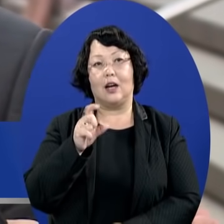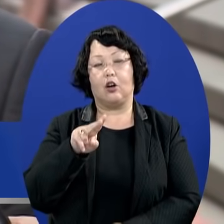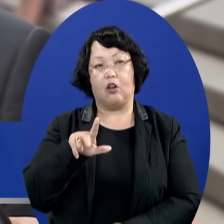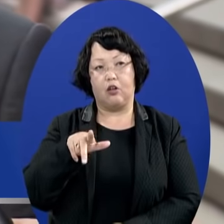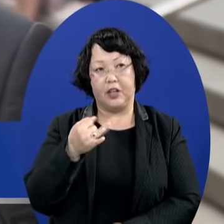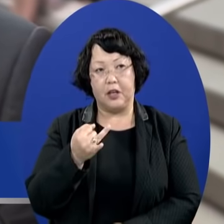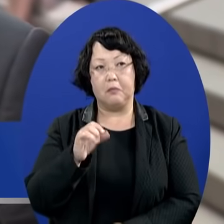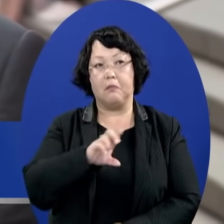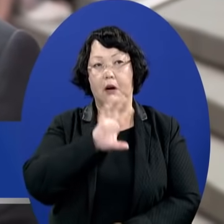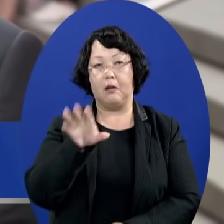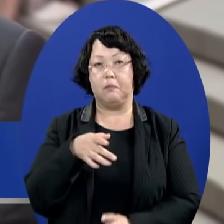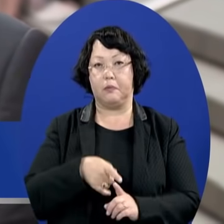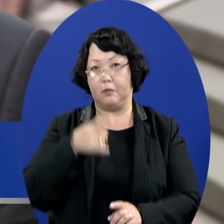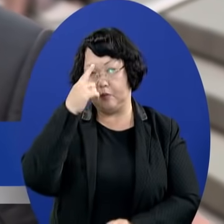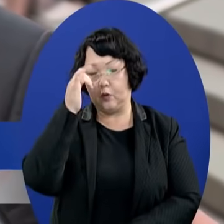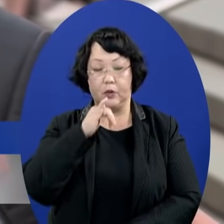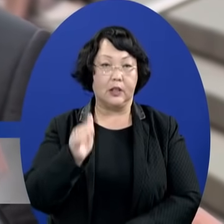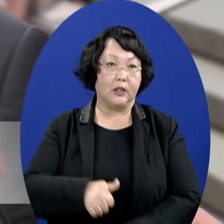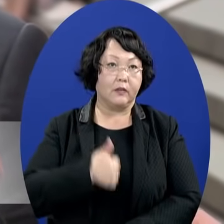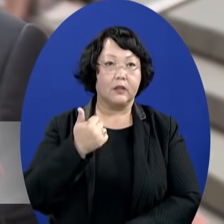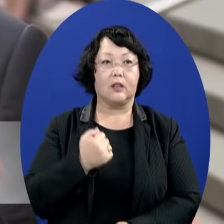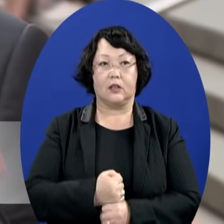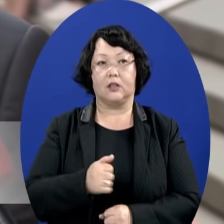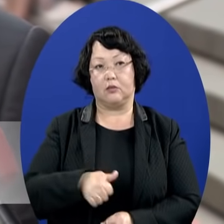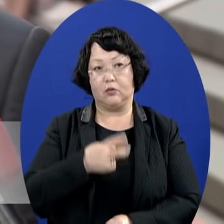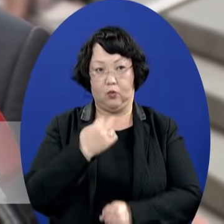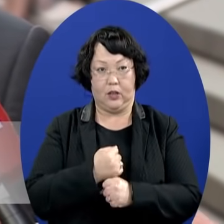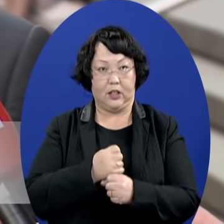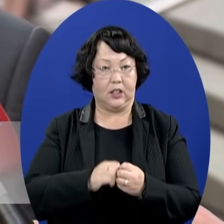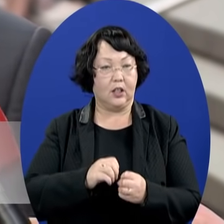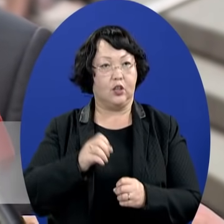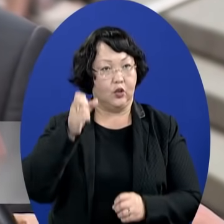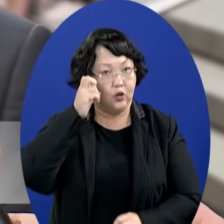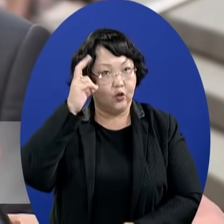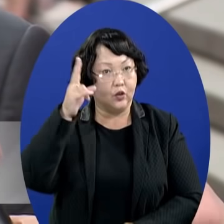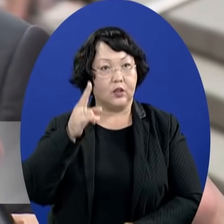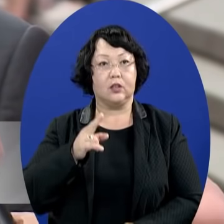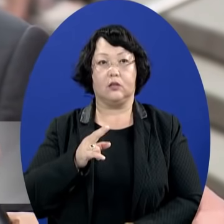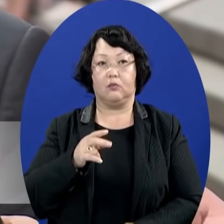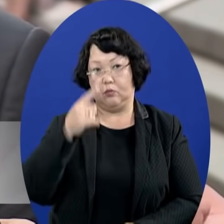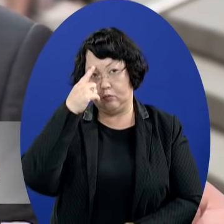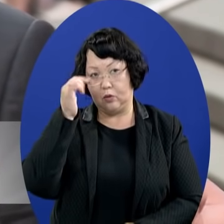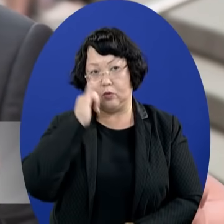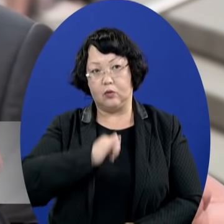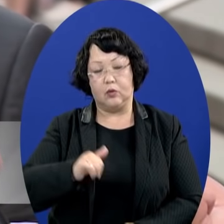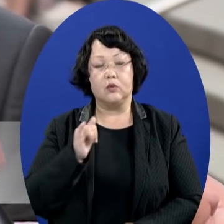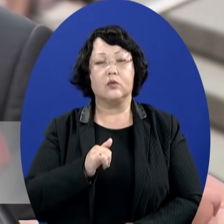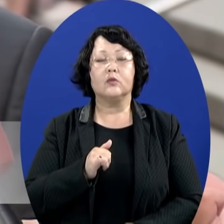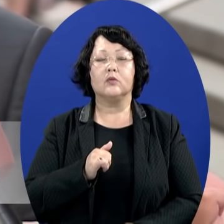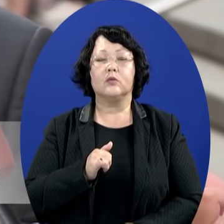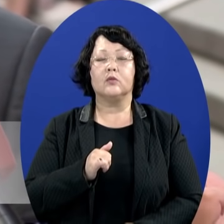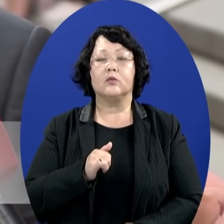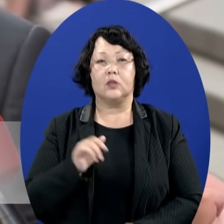бас Монгол улс одоо идэвхтэй дуугарч тийм ээ бас идэвхтэй үйл ажиллагаа явуулж үнхийлэгчийн төвчин төрийн тэргүүний төвчинд Монгол улс бол ингээд энэ